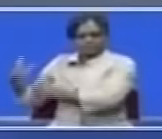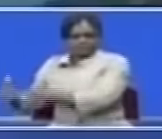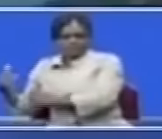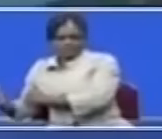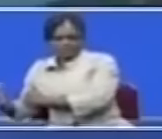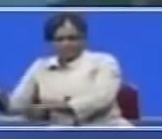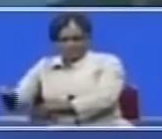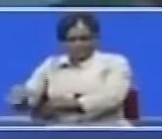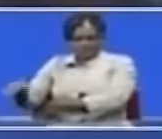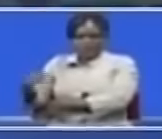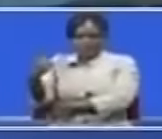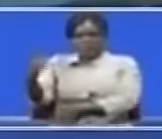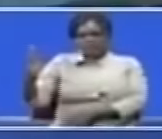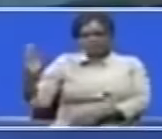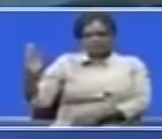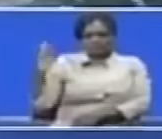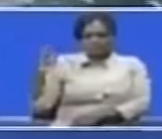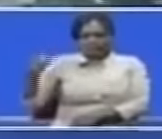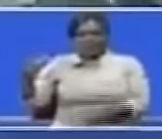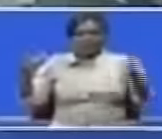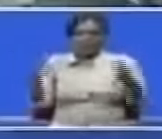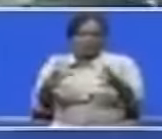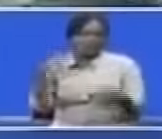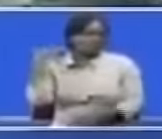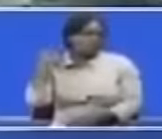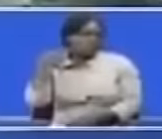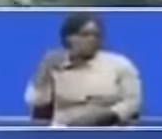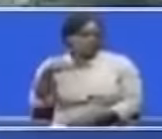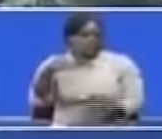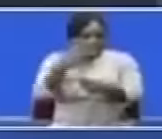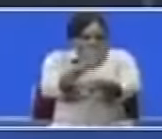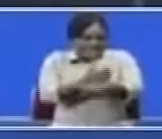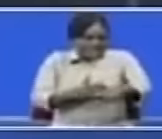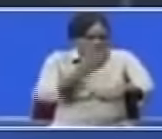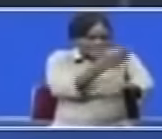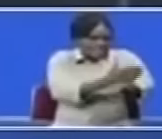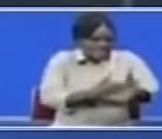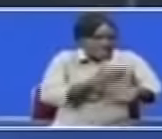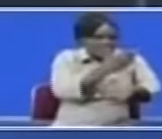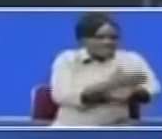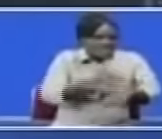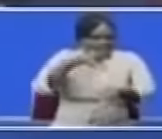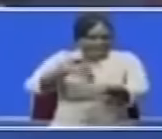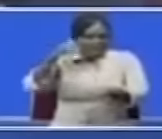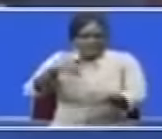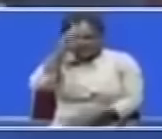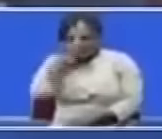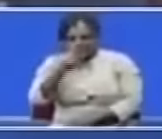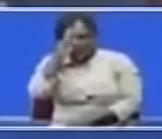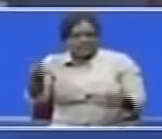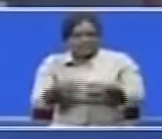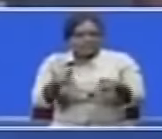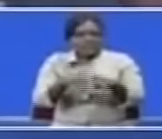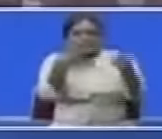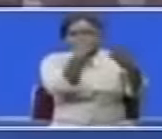Chwele, bawabu mmoja alivamiwa na genge jingine la wahalifu waliomkatakata kwa panga na kumjeruhi vibaya, huku visa